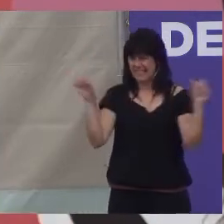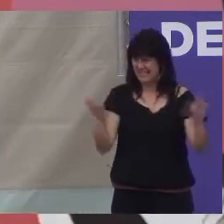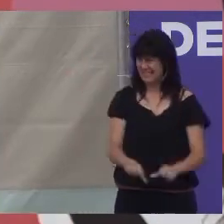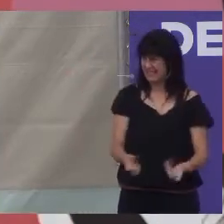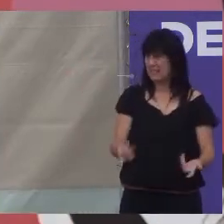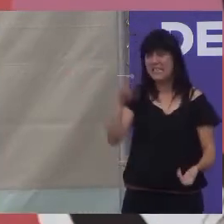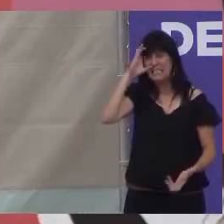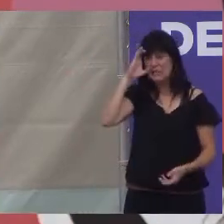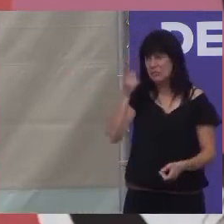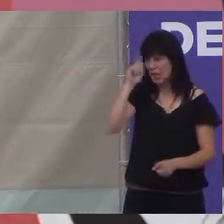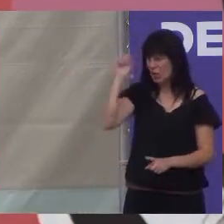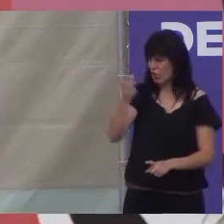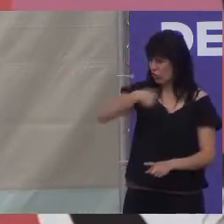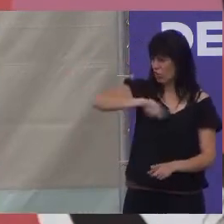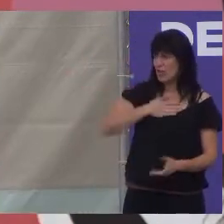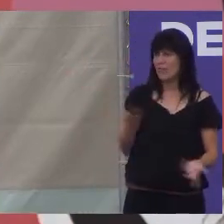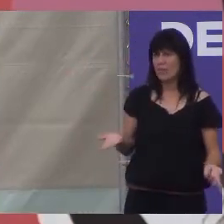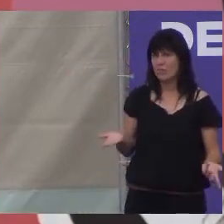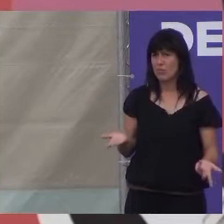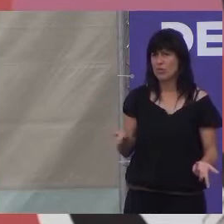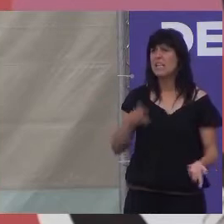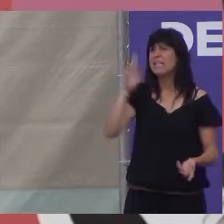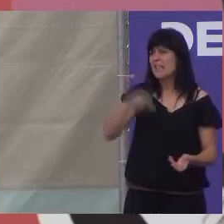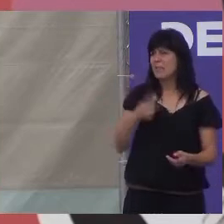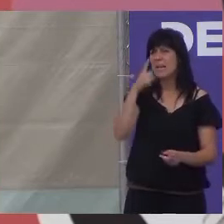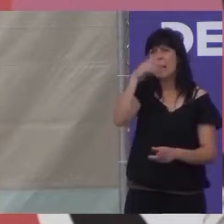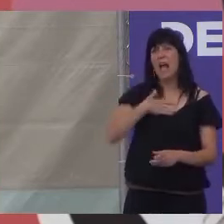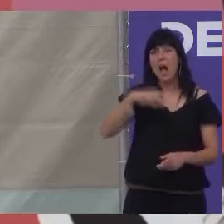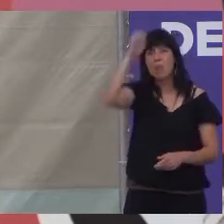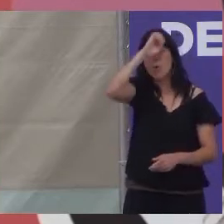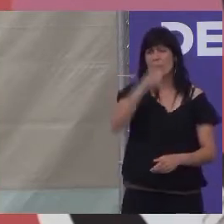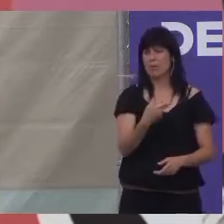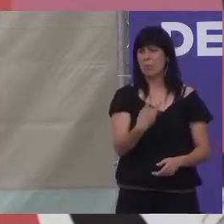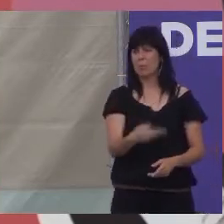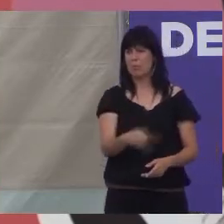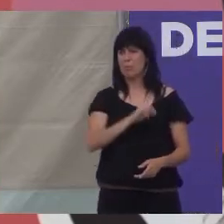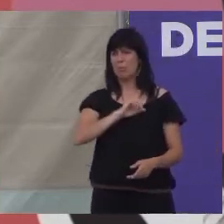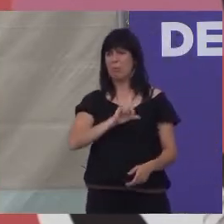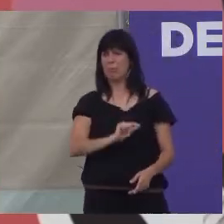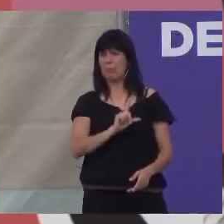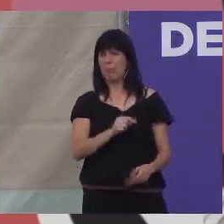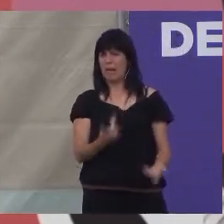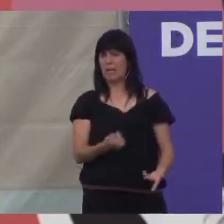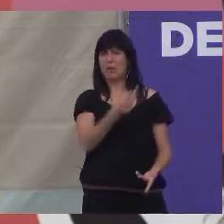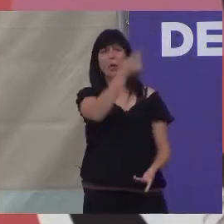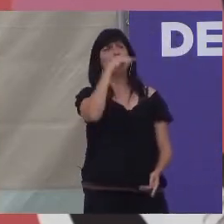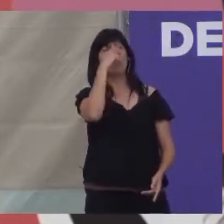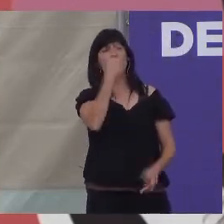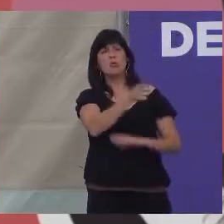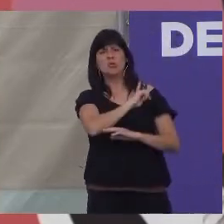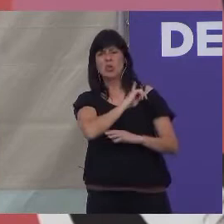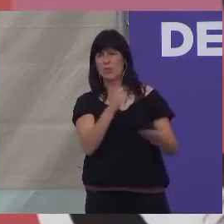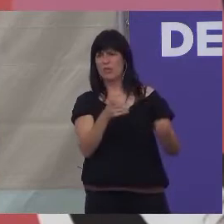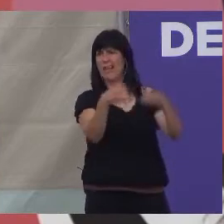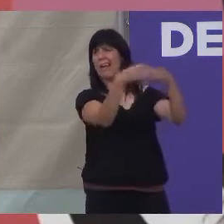saber escoltar. Hem patit el menyspreu de la nostra opinió, hem patit de supèrbia i de classisme. Tot d'una